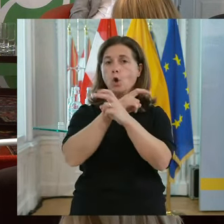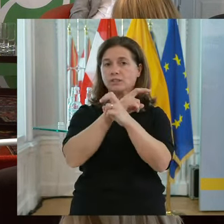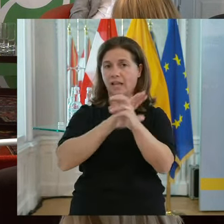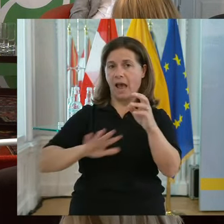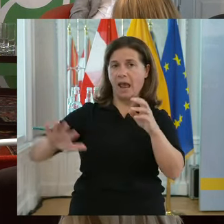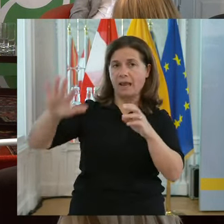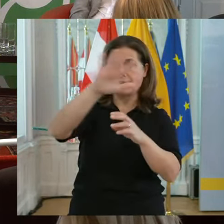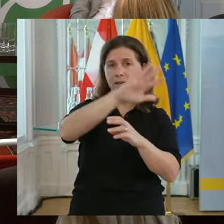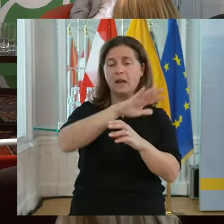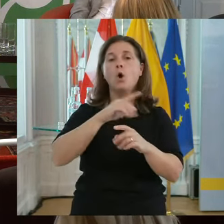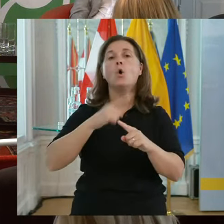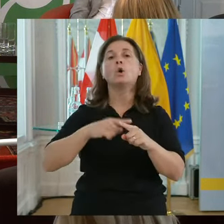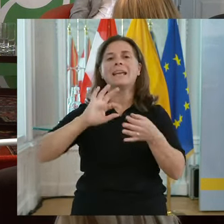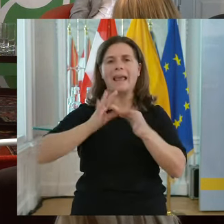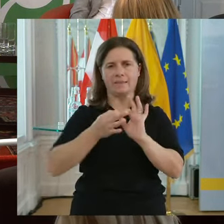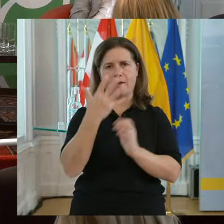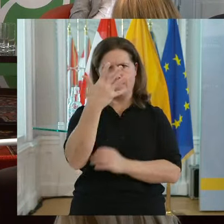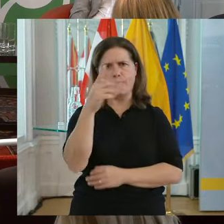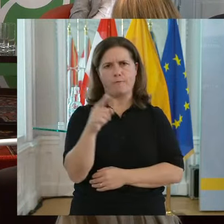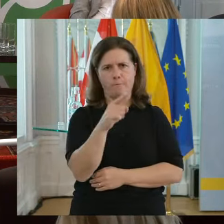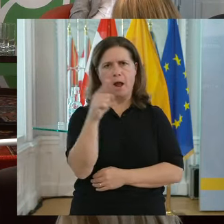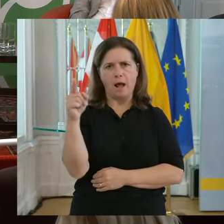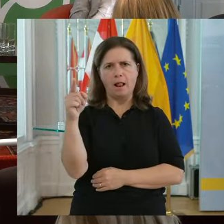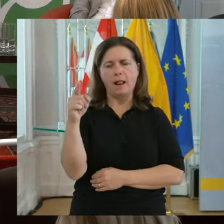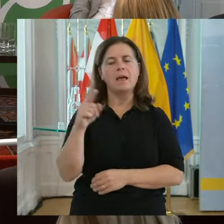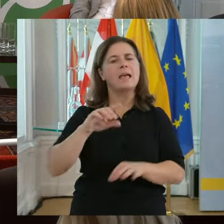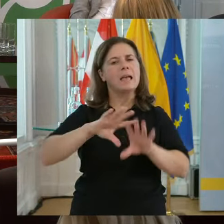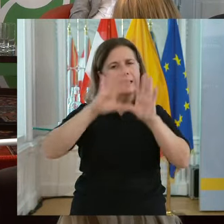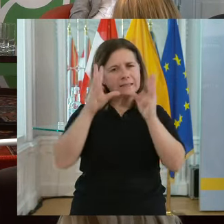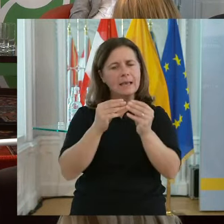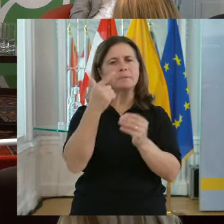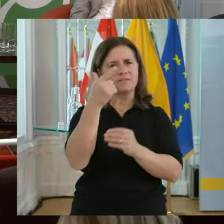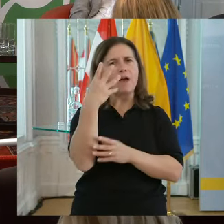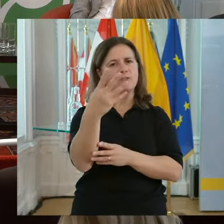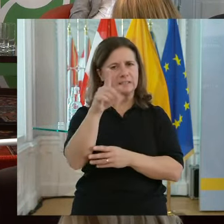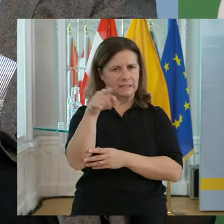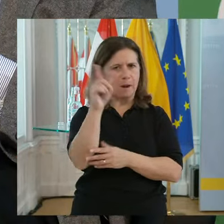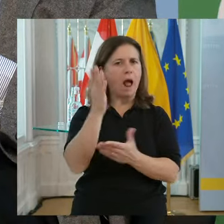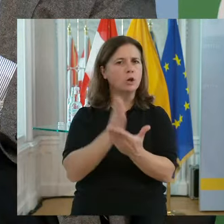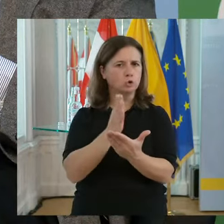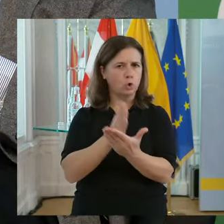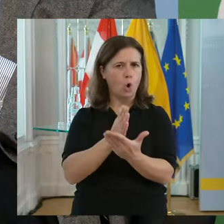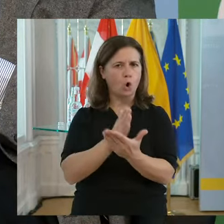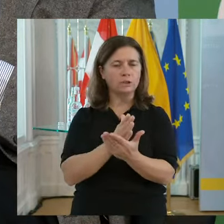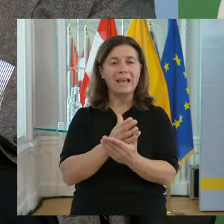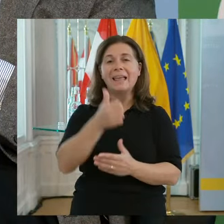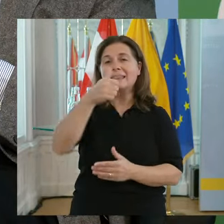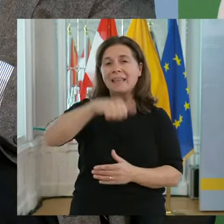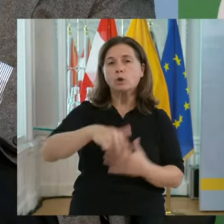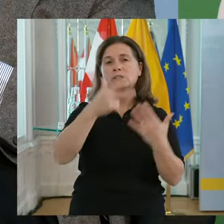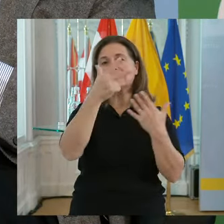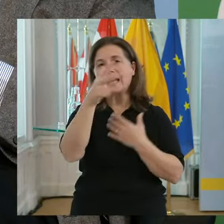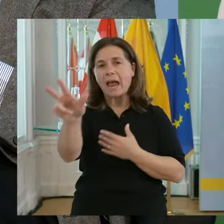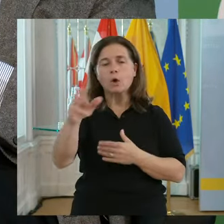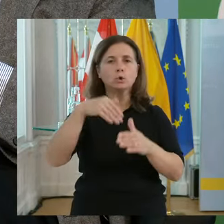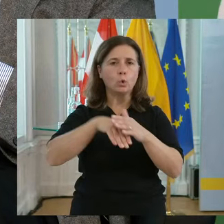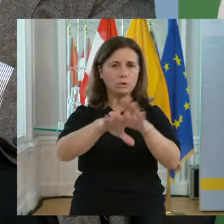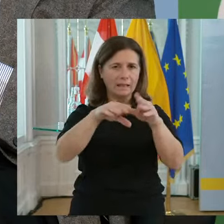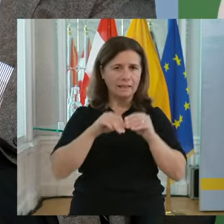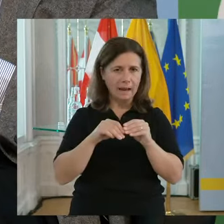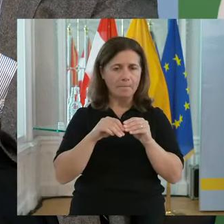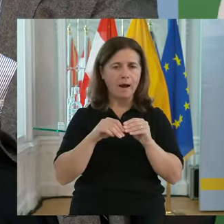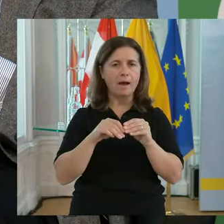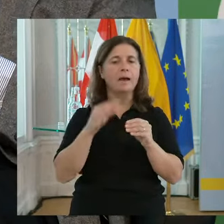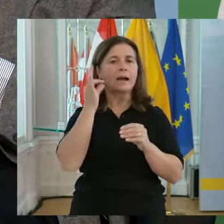5 Mal in Kärnten, insgesamt 42 Mal, dass wir 1300 Unternehmerinnen und